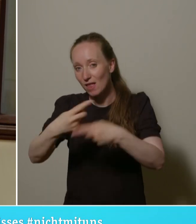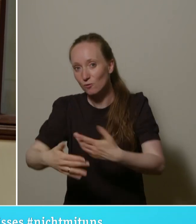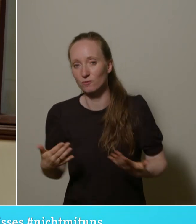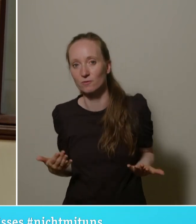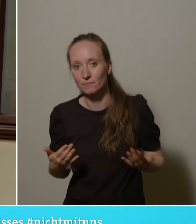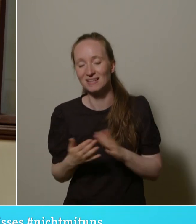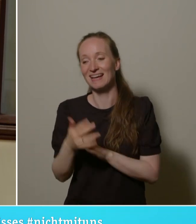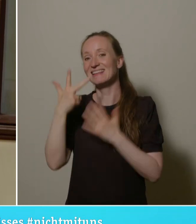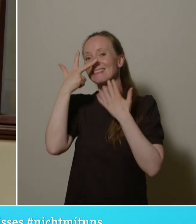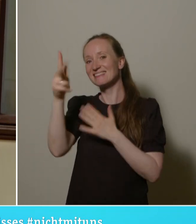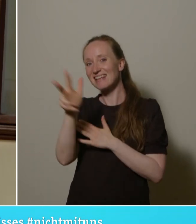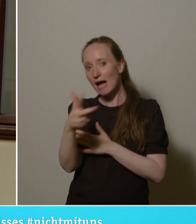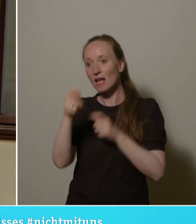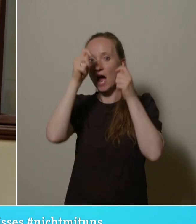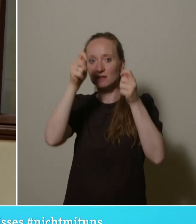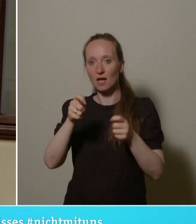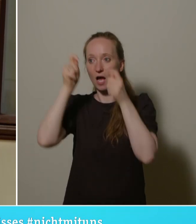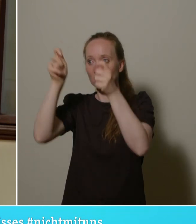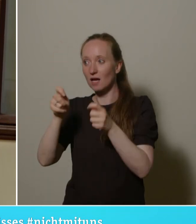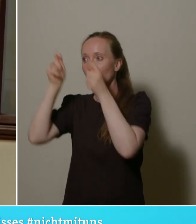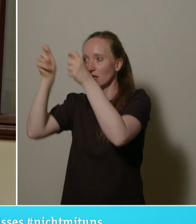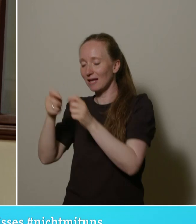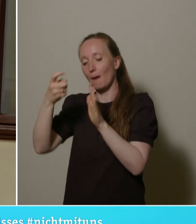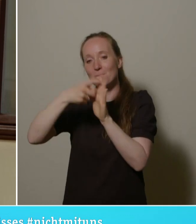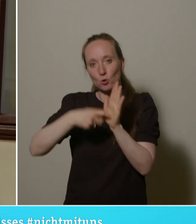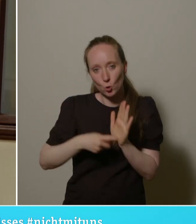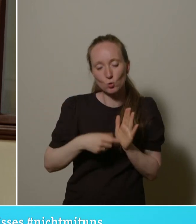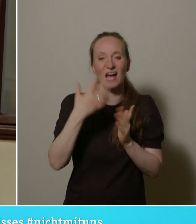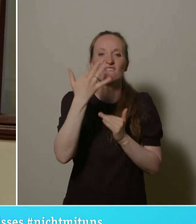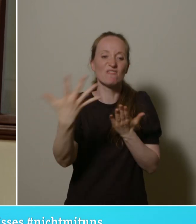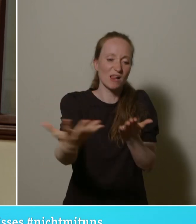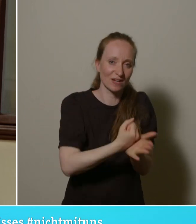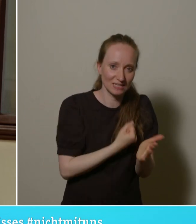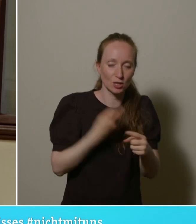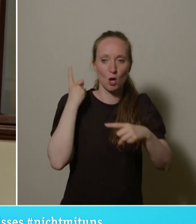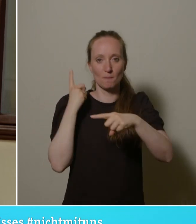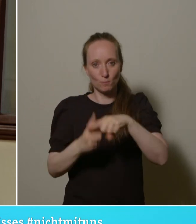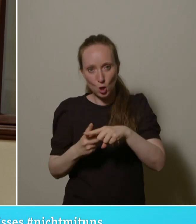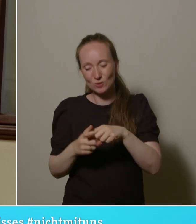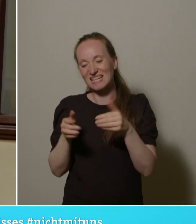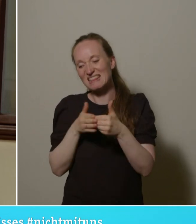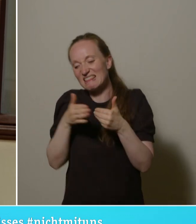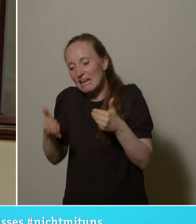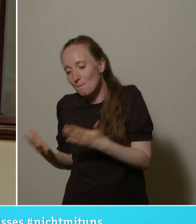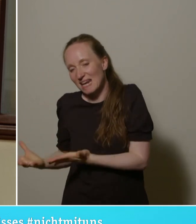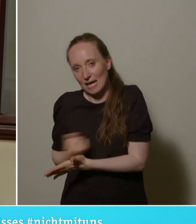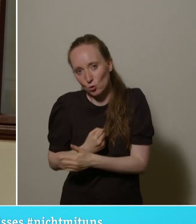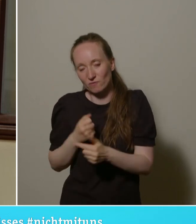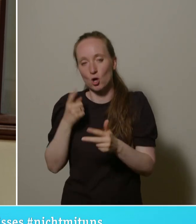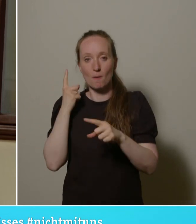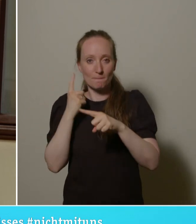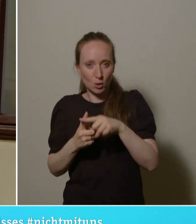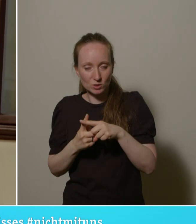Drei Anträge, Darlegung, wie viel Sie tatsächlich verdienen, plus eventuell Nebeneinkünfte, plus